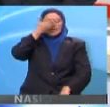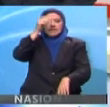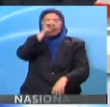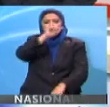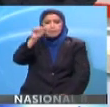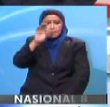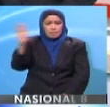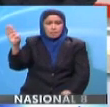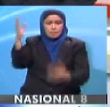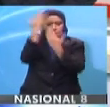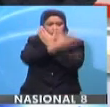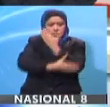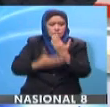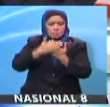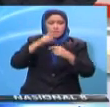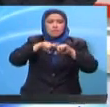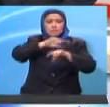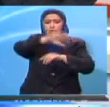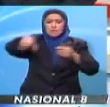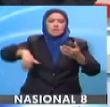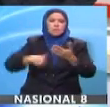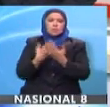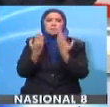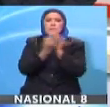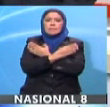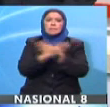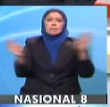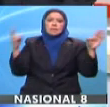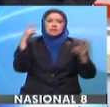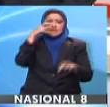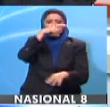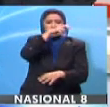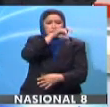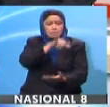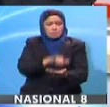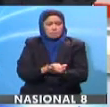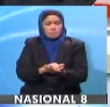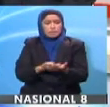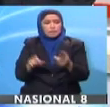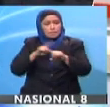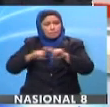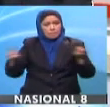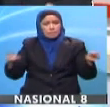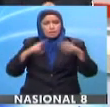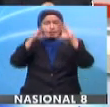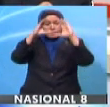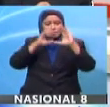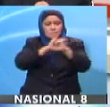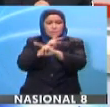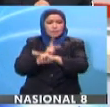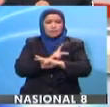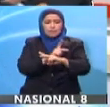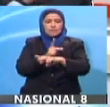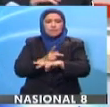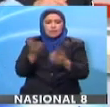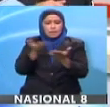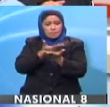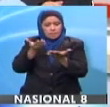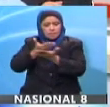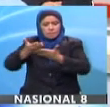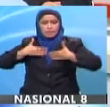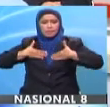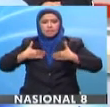negara namun kesemuanya telah diisytiharkan bebas virus tersebut Namun sebagai langkah pencegahan berterusan saringan kesihatan terus